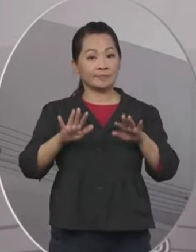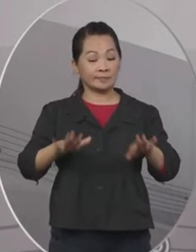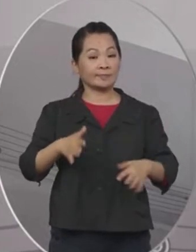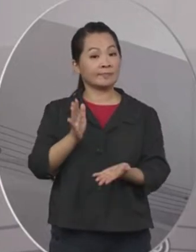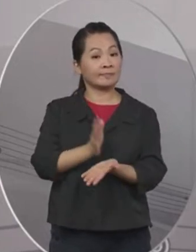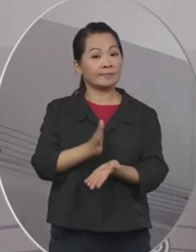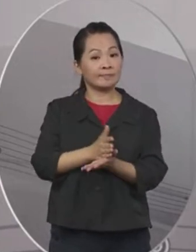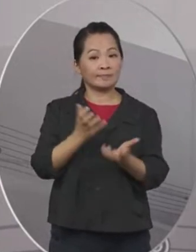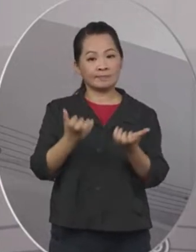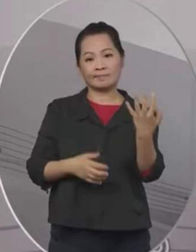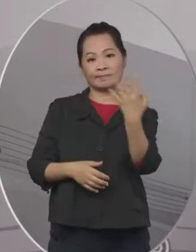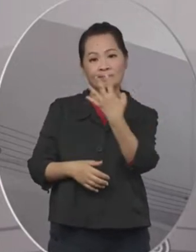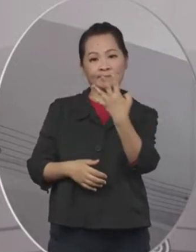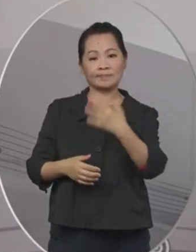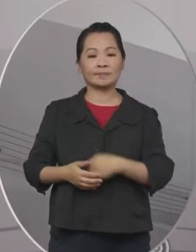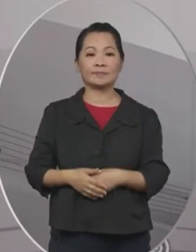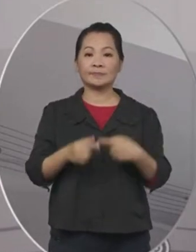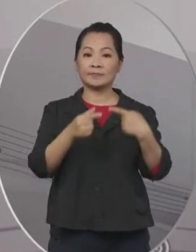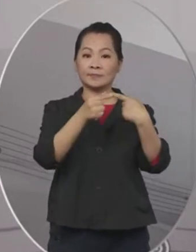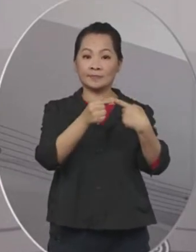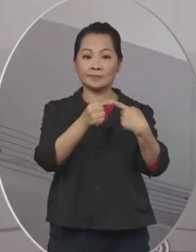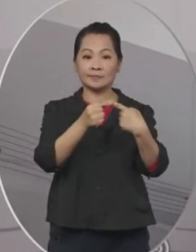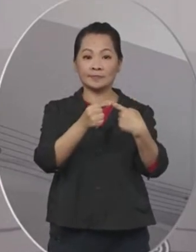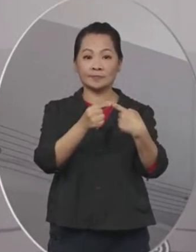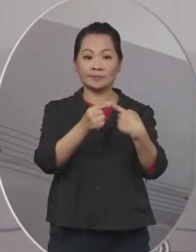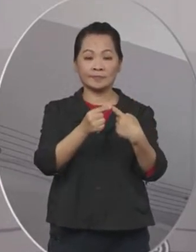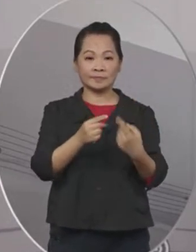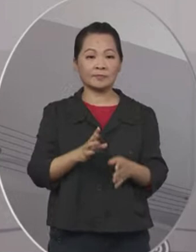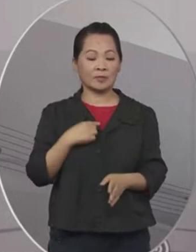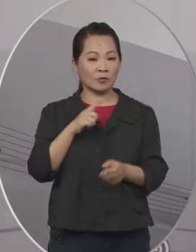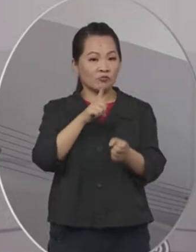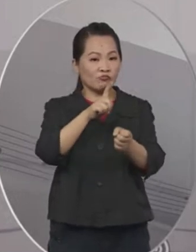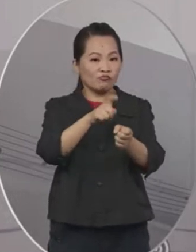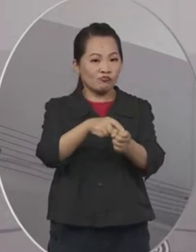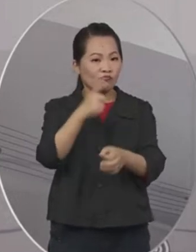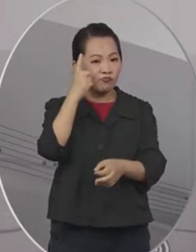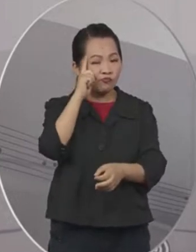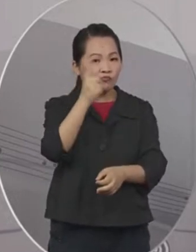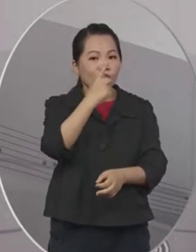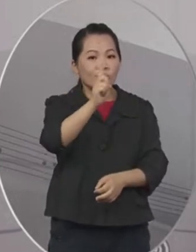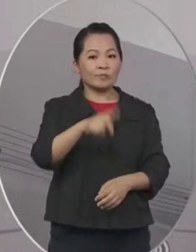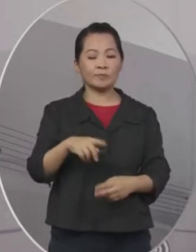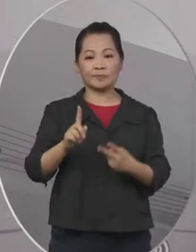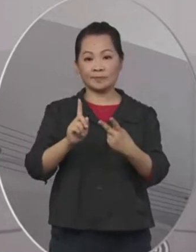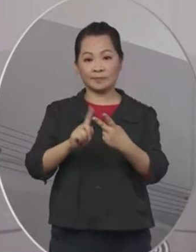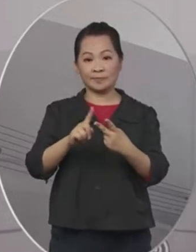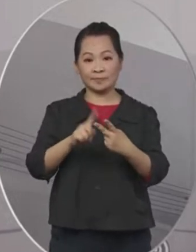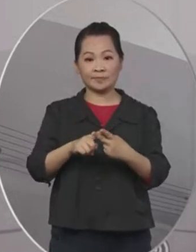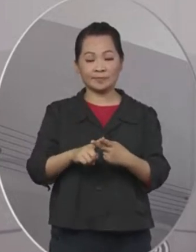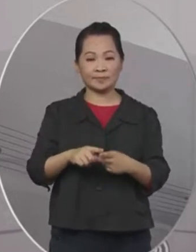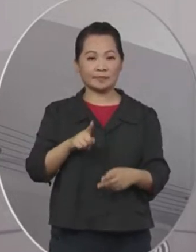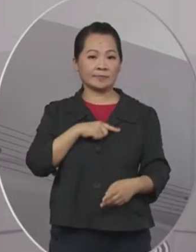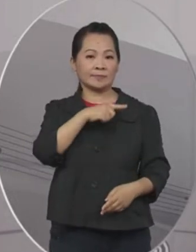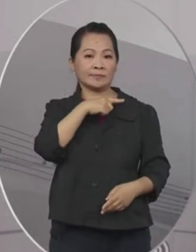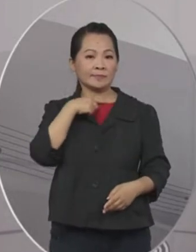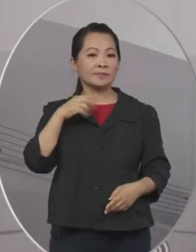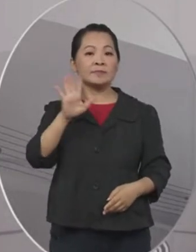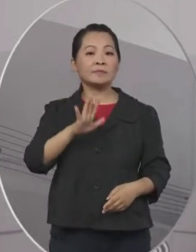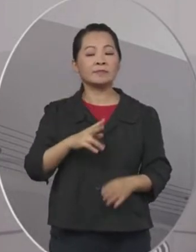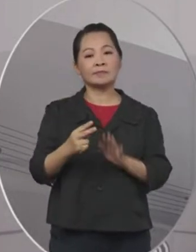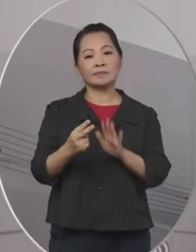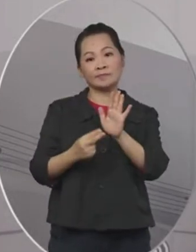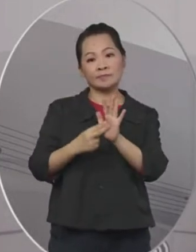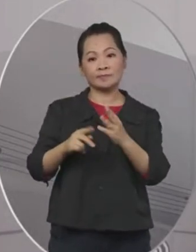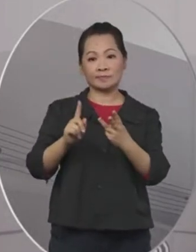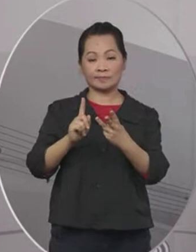见发表分为4个部分：一、参选目标与初衷；二、不自杀声明；